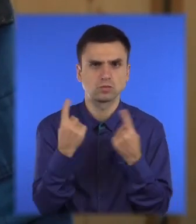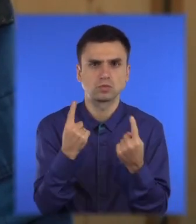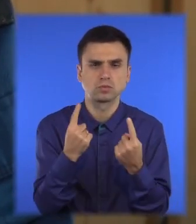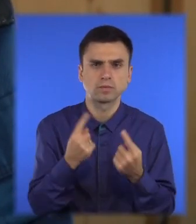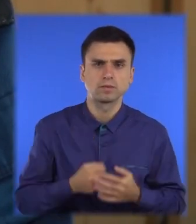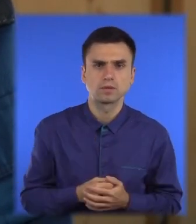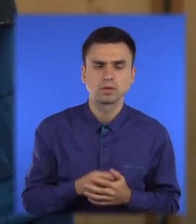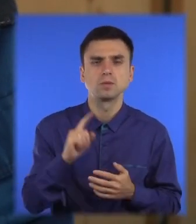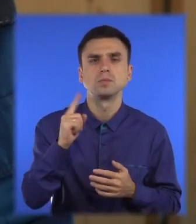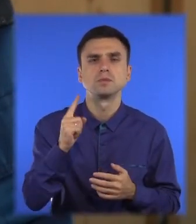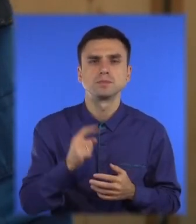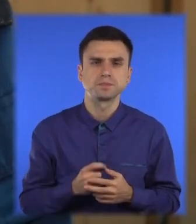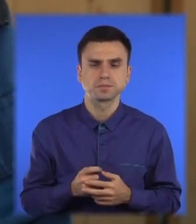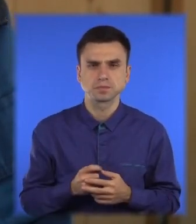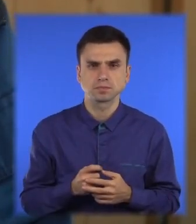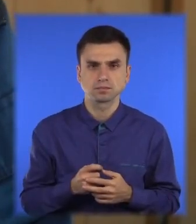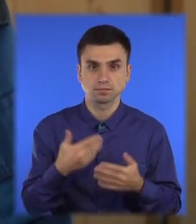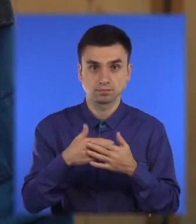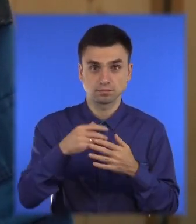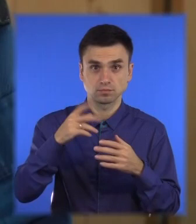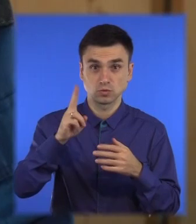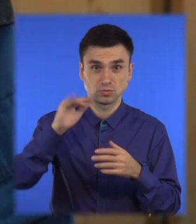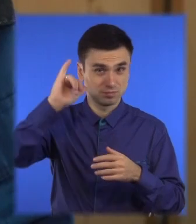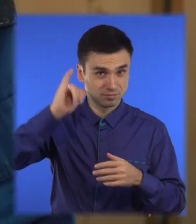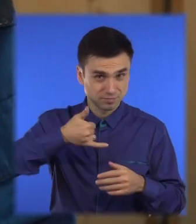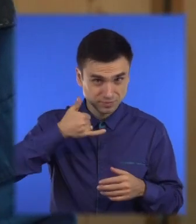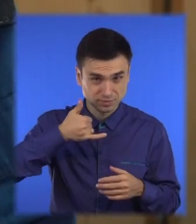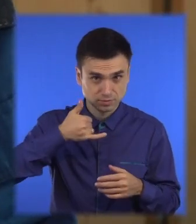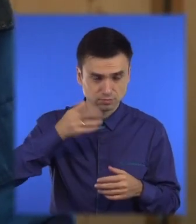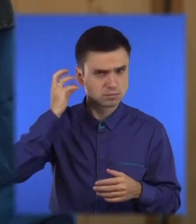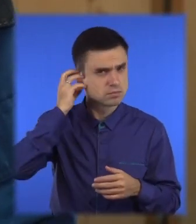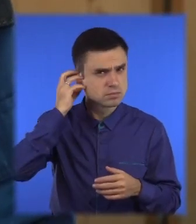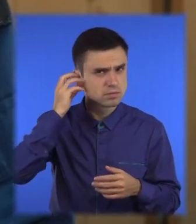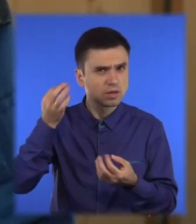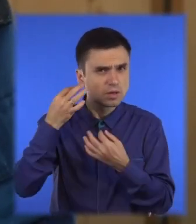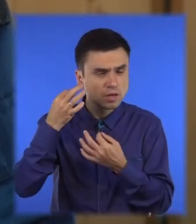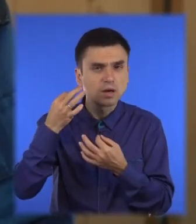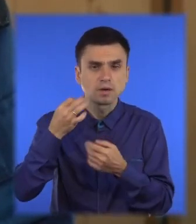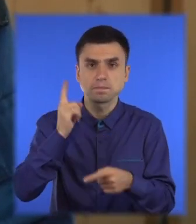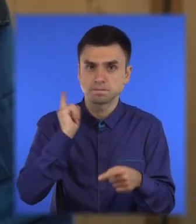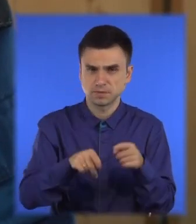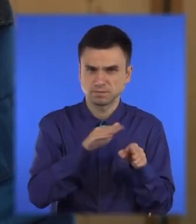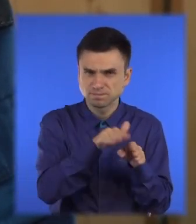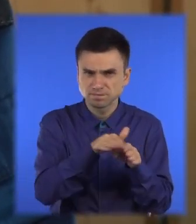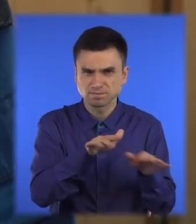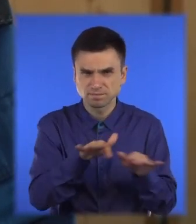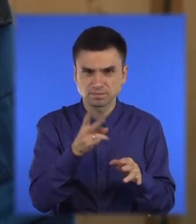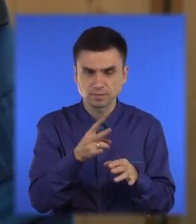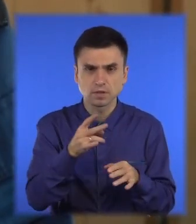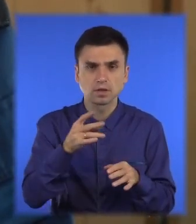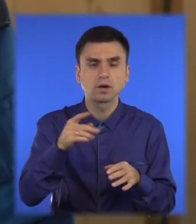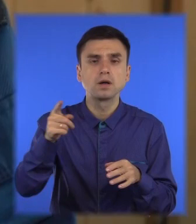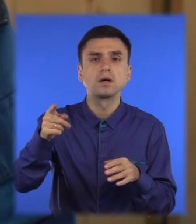що, коли ти приймаєш визов, ты должен это все сделать очень быстро, четко записать вызов, точное